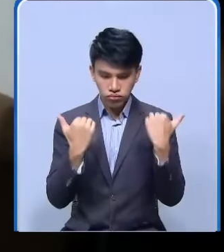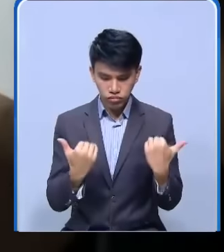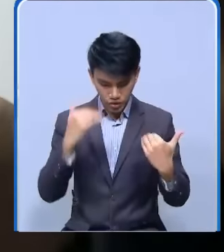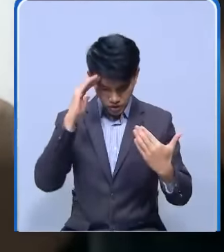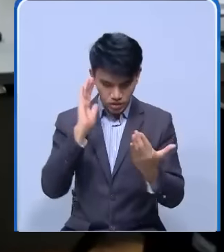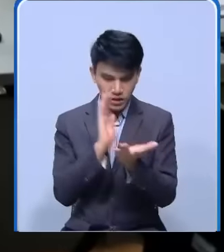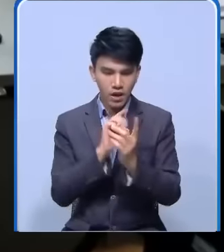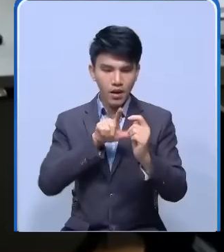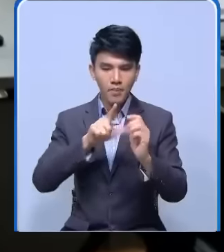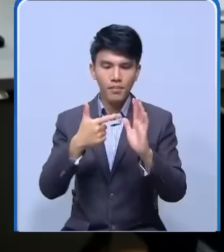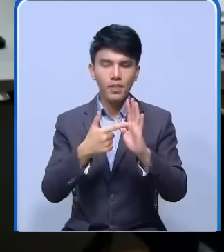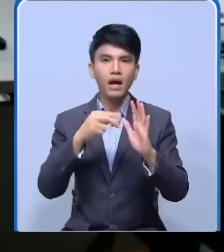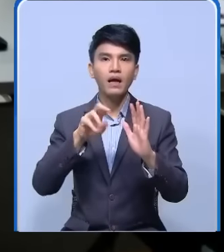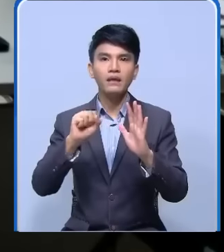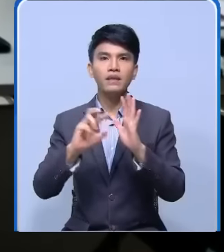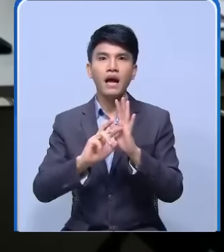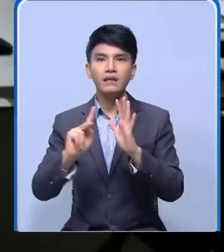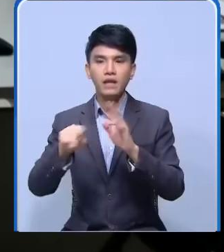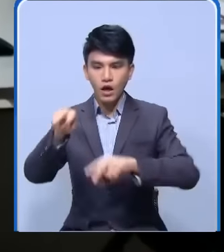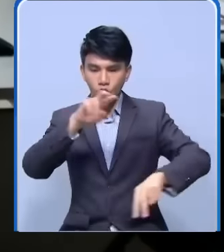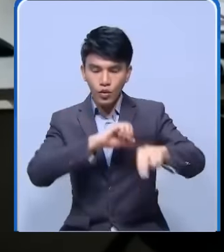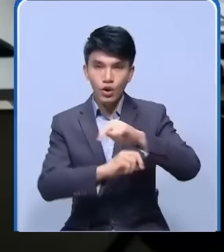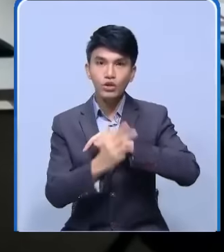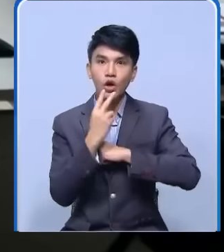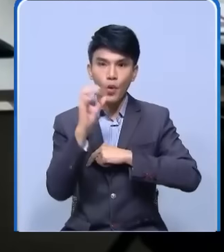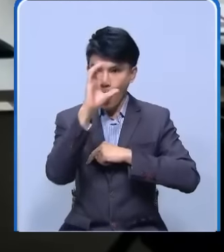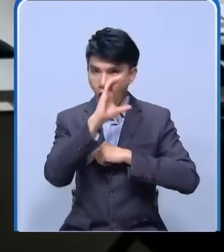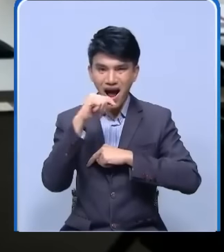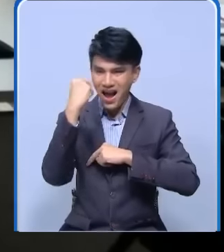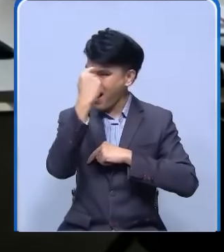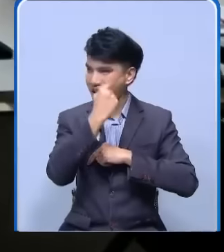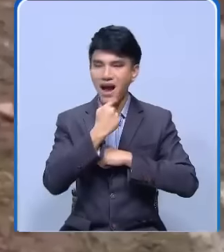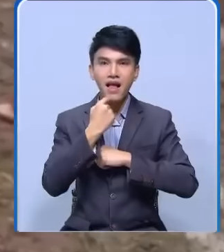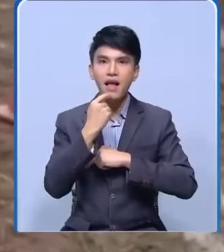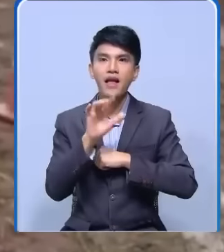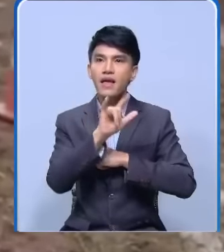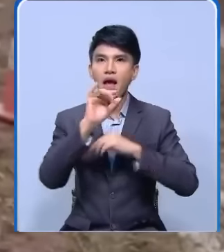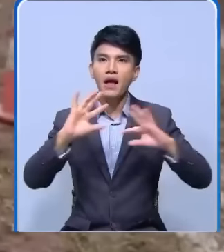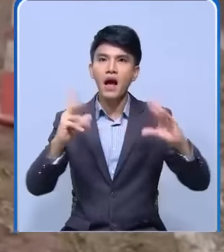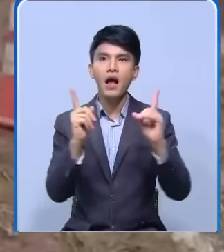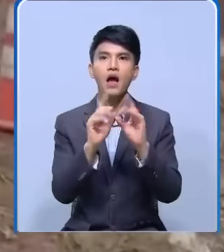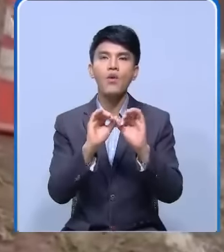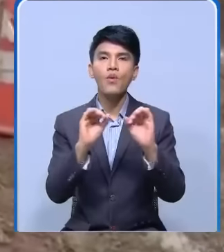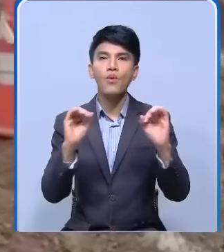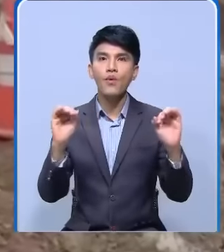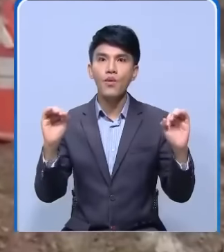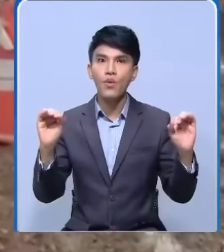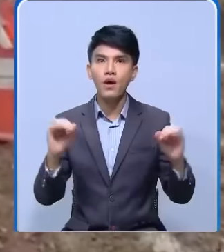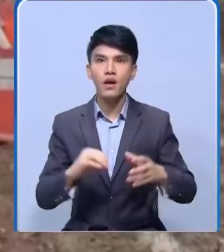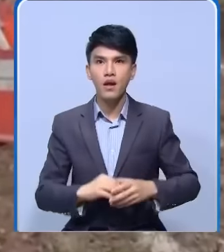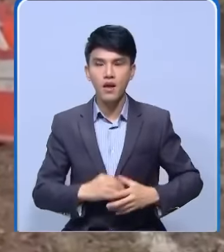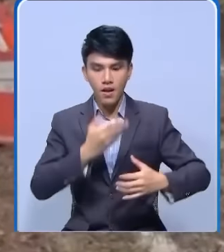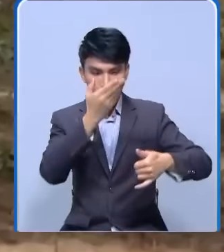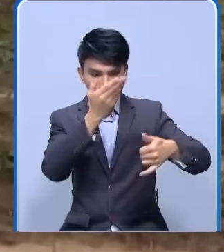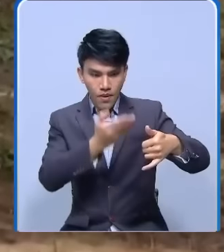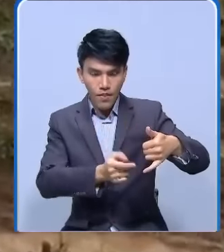สักประกาศตามหาญาติของผู้เสียชีวิตถ้าหากว่ามีใครคนไหนที่ญาติหายตัวไปแล้วมีรูปพรรณสันฐาน